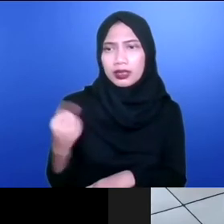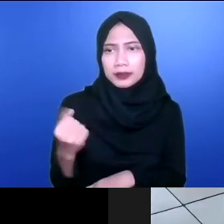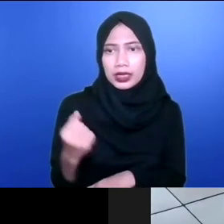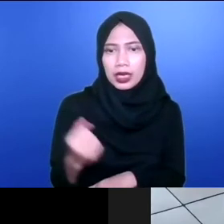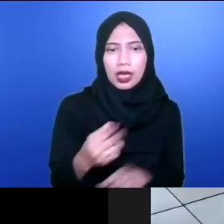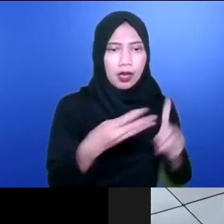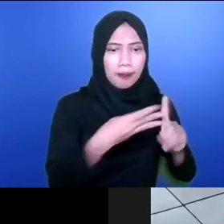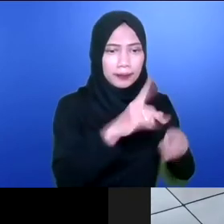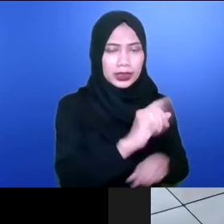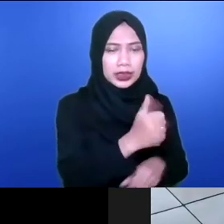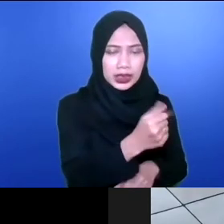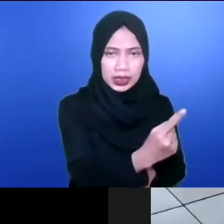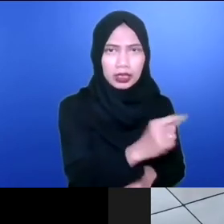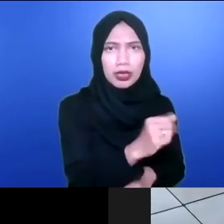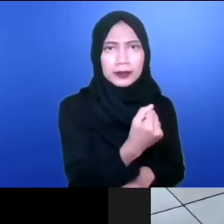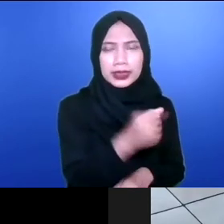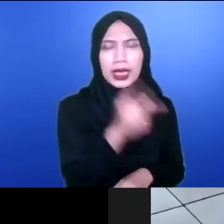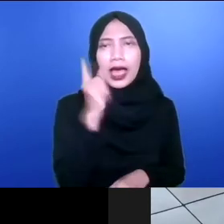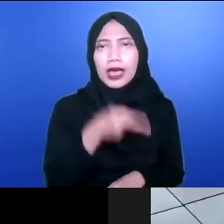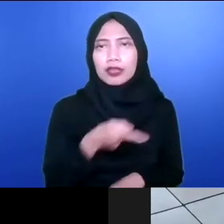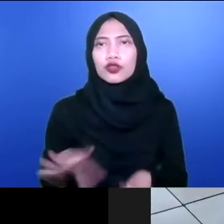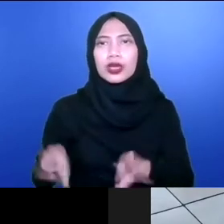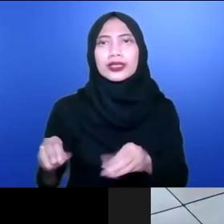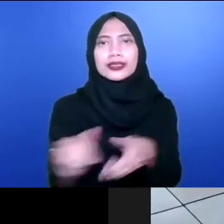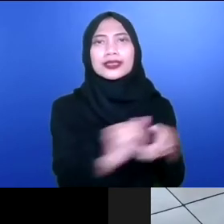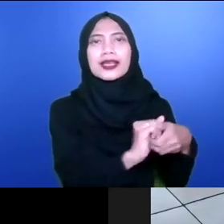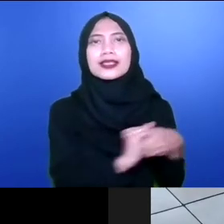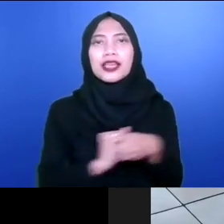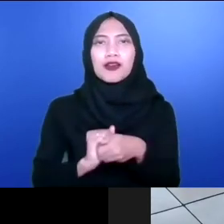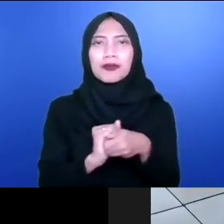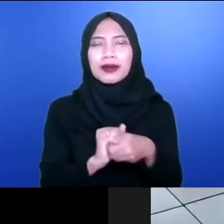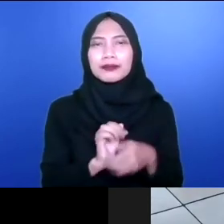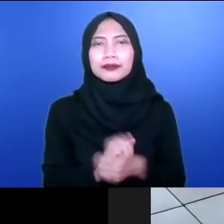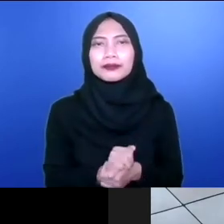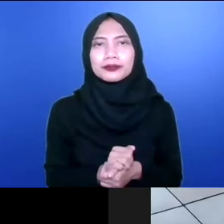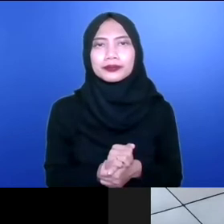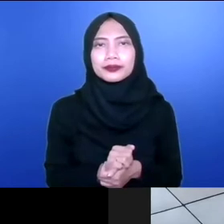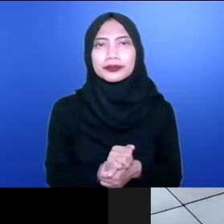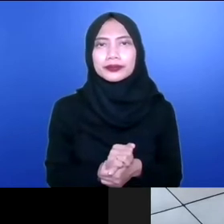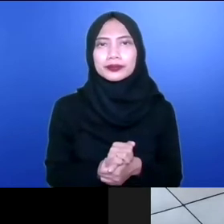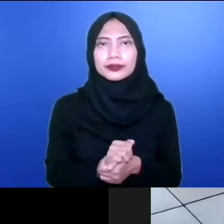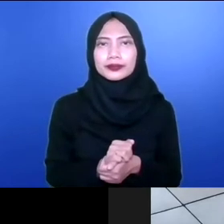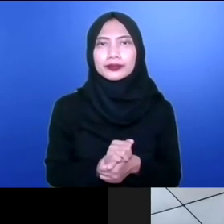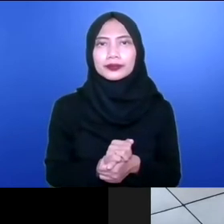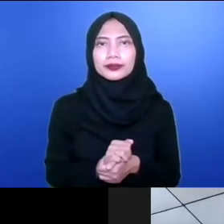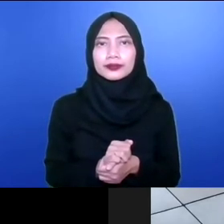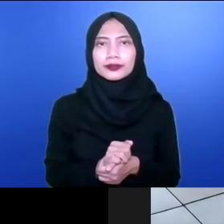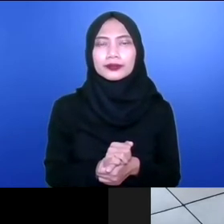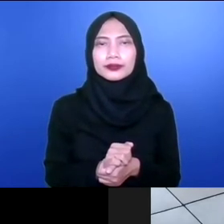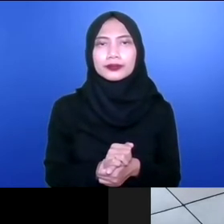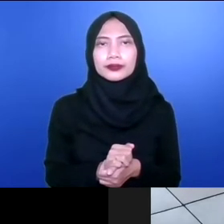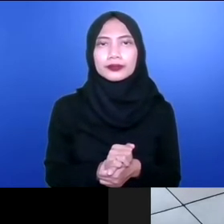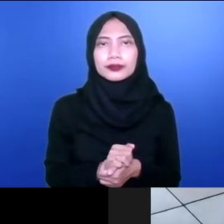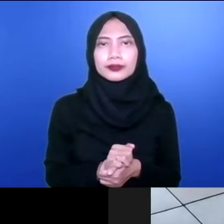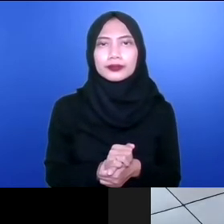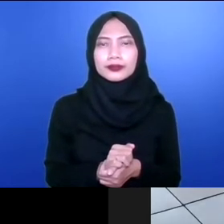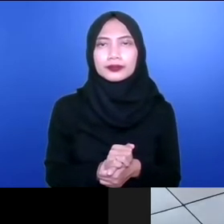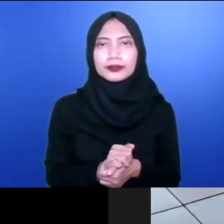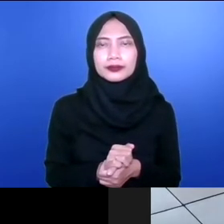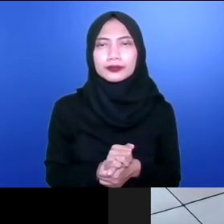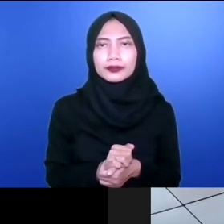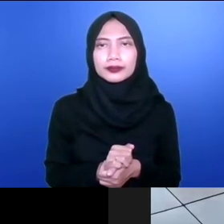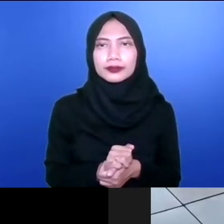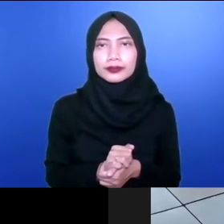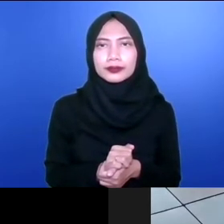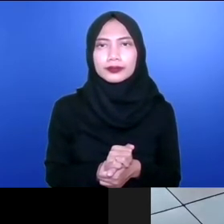Dewan Nasional Keuangan Inklusi tidak dapat melakukan sendiri. Karena inilah perlu kerjasama. Misalnya yang tadi sudah bisa dilihat dengan